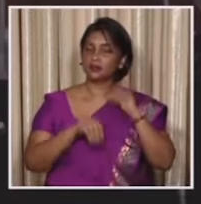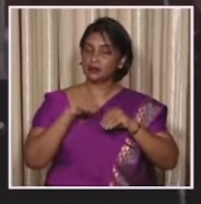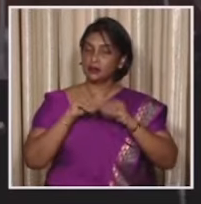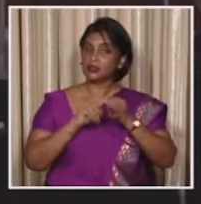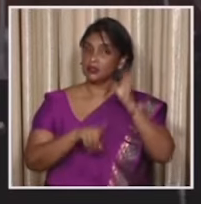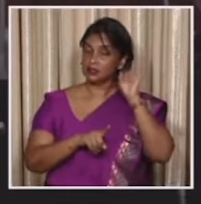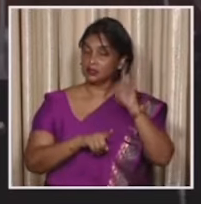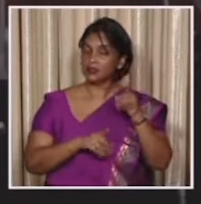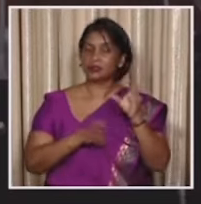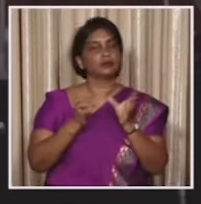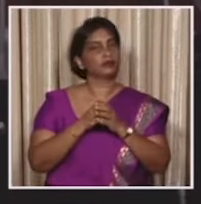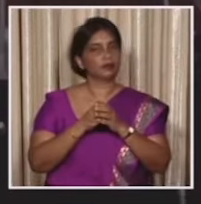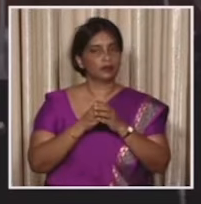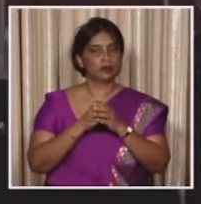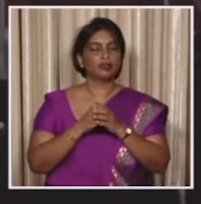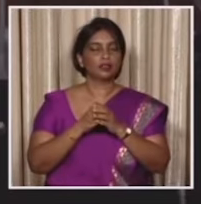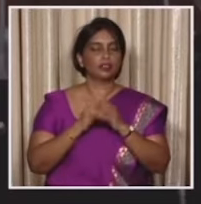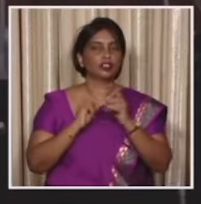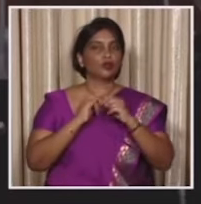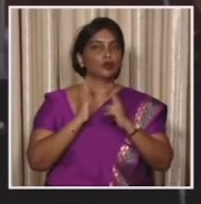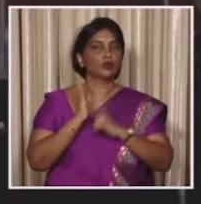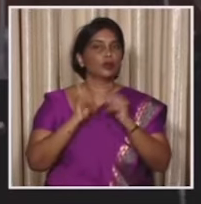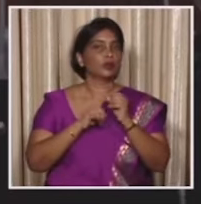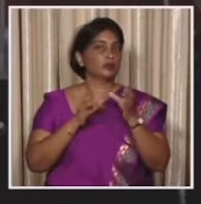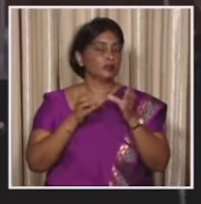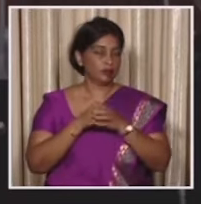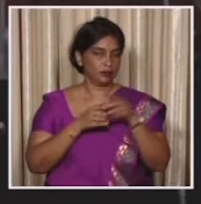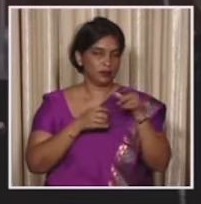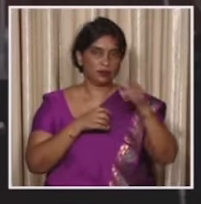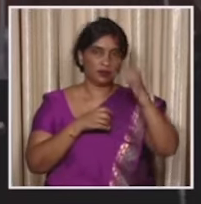ජනාධිපතිතුමාගේ පක්ෂයට, එක්සත් ජාතික පක්ෂයට